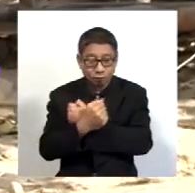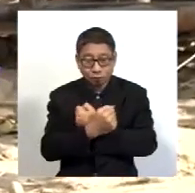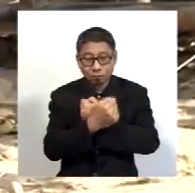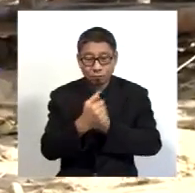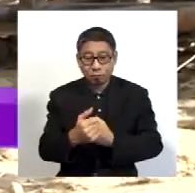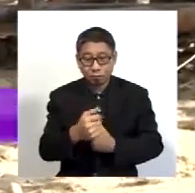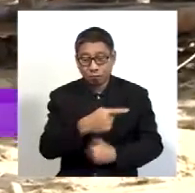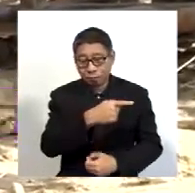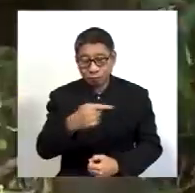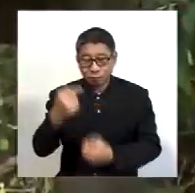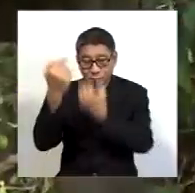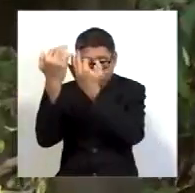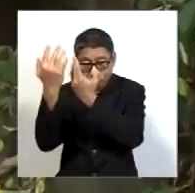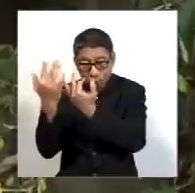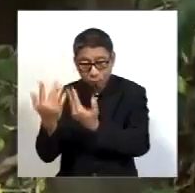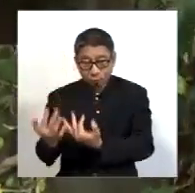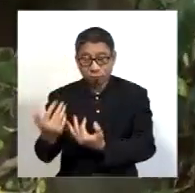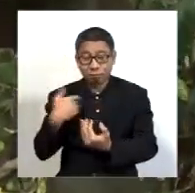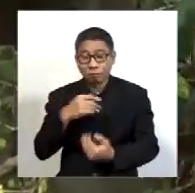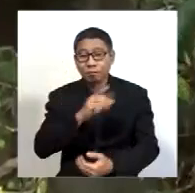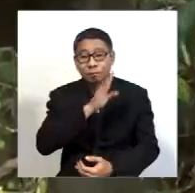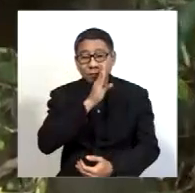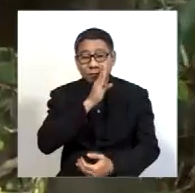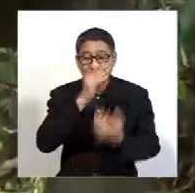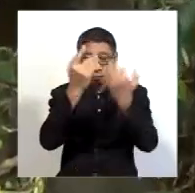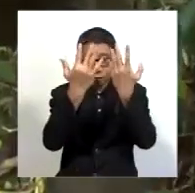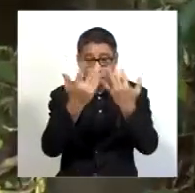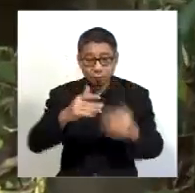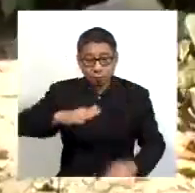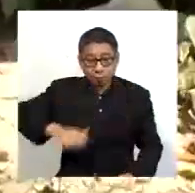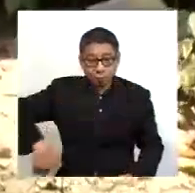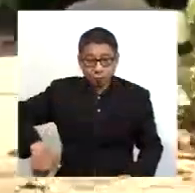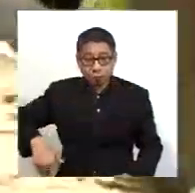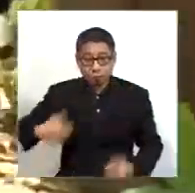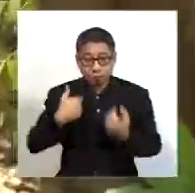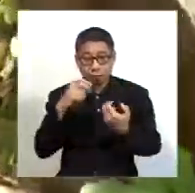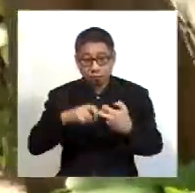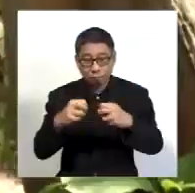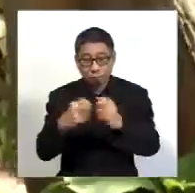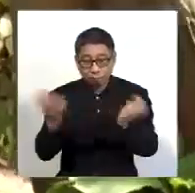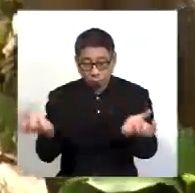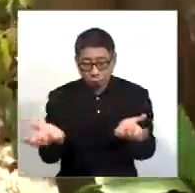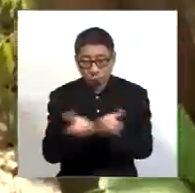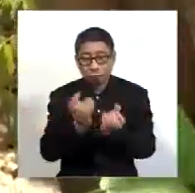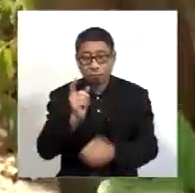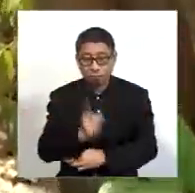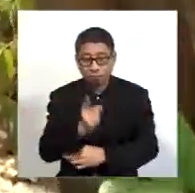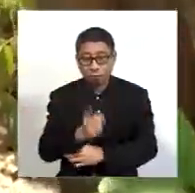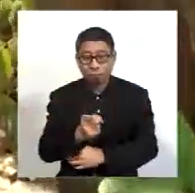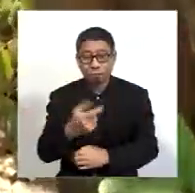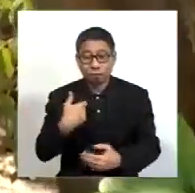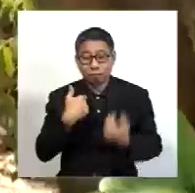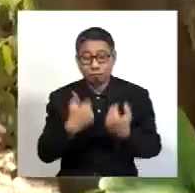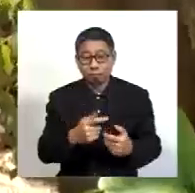จนถึงหน้าฝนแต่ถ้าหากว่าฝนตกลงมาล่าช้ากว่ากำหนดอาจมีผลกระทบอย่างแน่นอนนะคะ